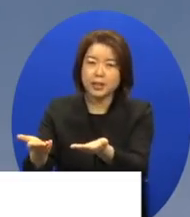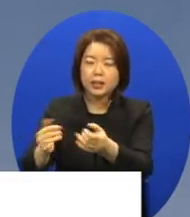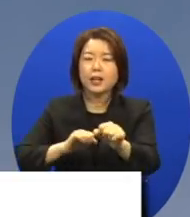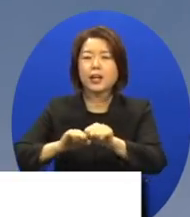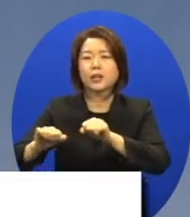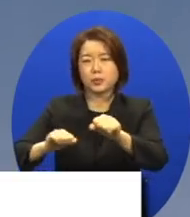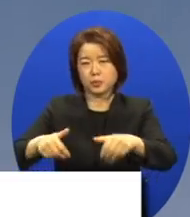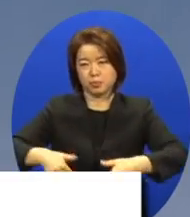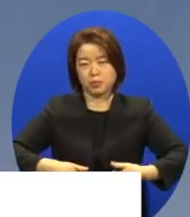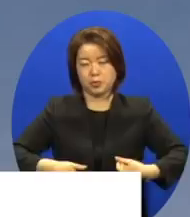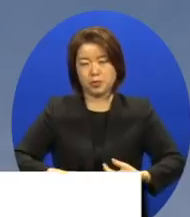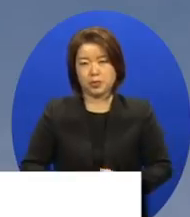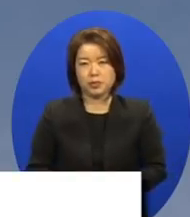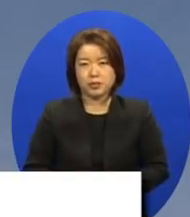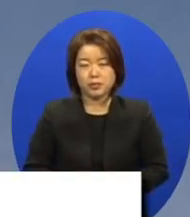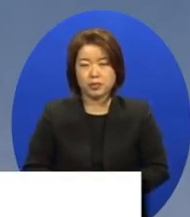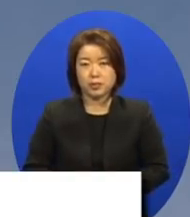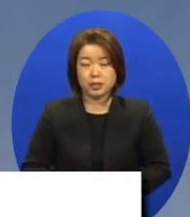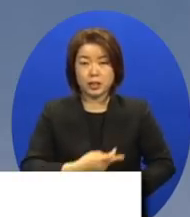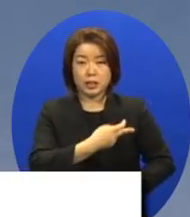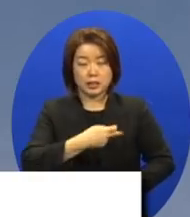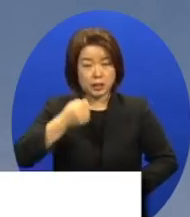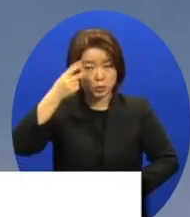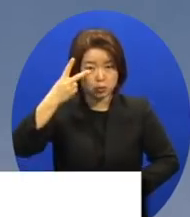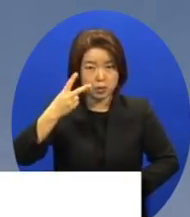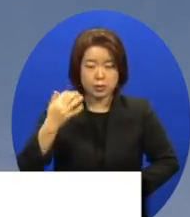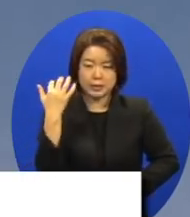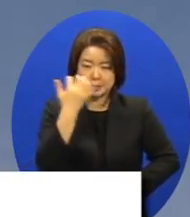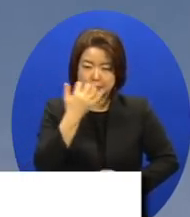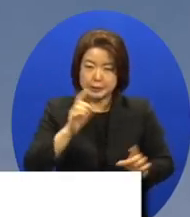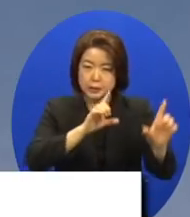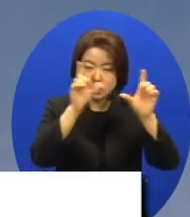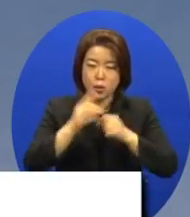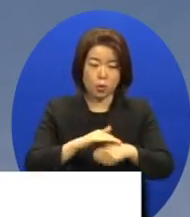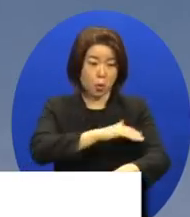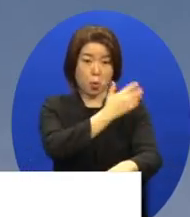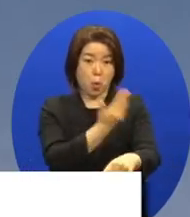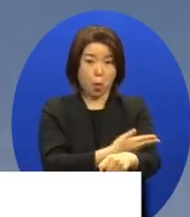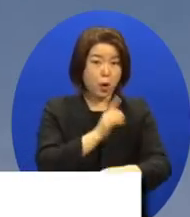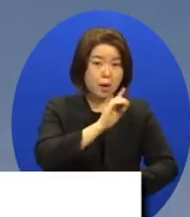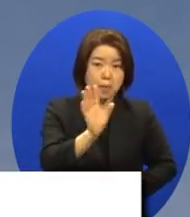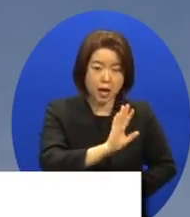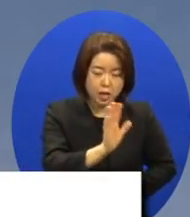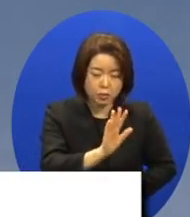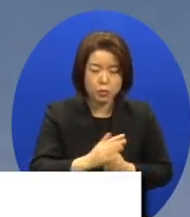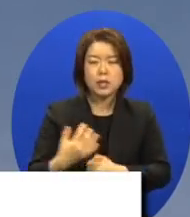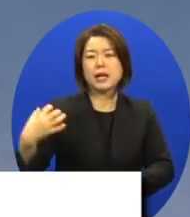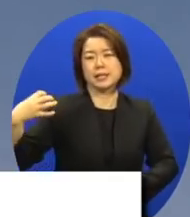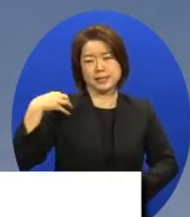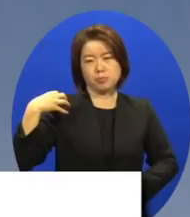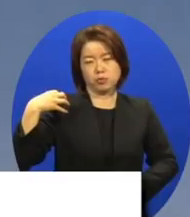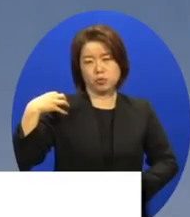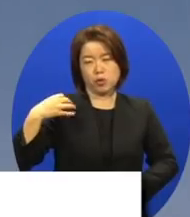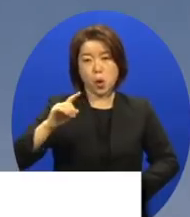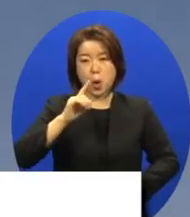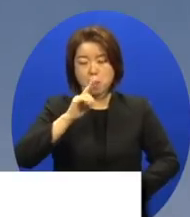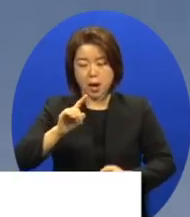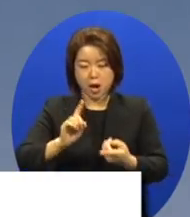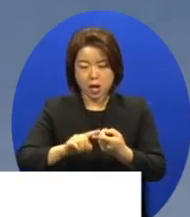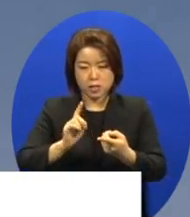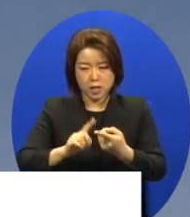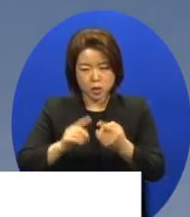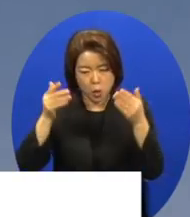겁니다 사도 바울이 성생활을 권리 라고 말하지 않고 의무 라고 말한 것에 대해서 주목해야